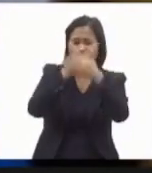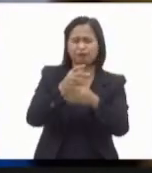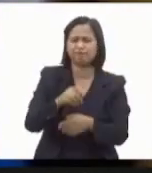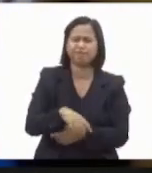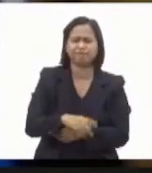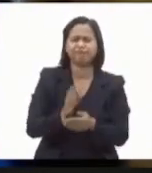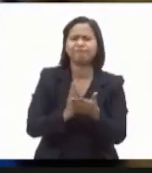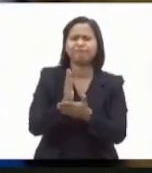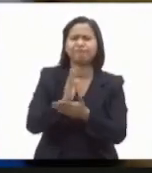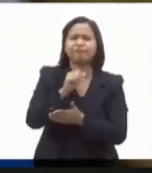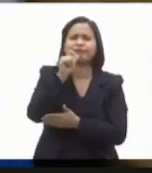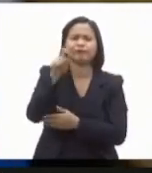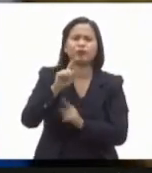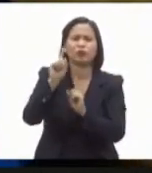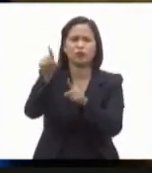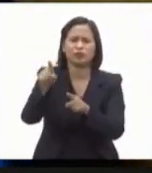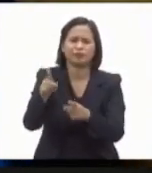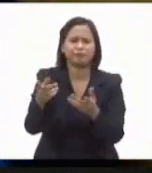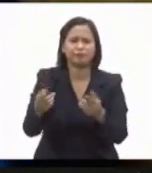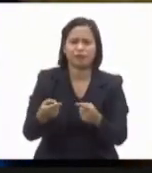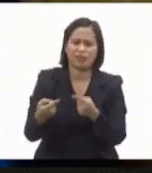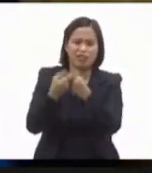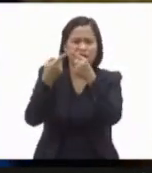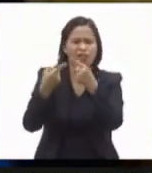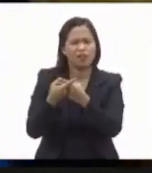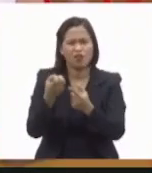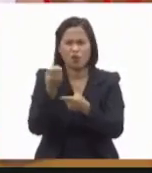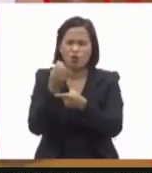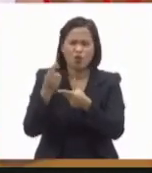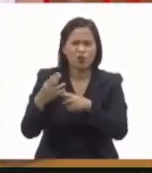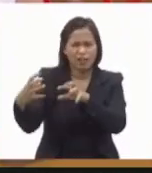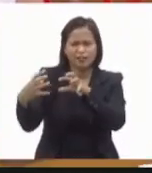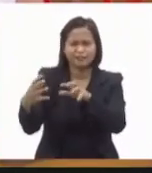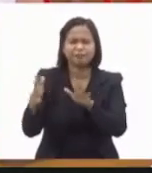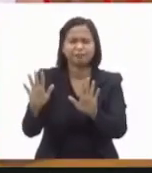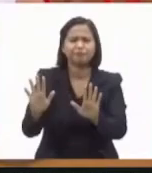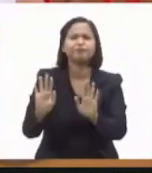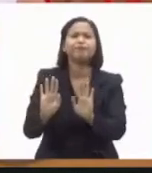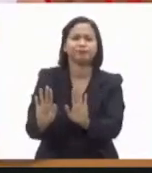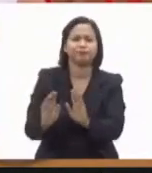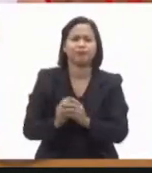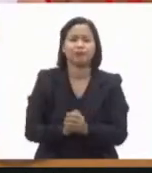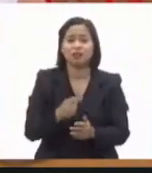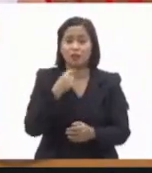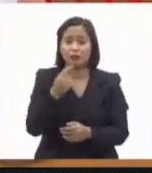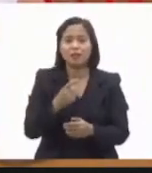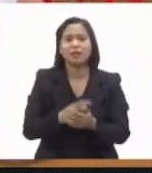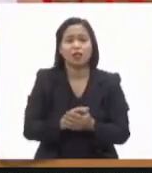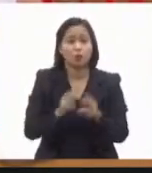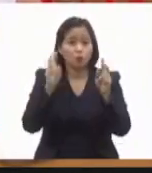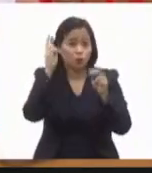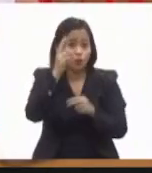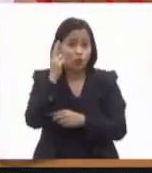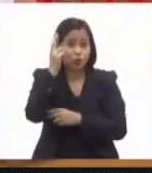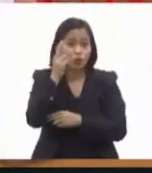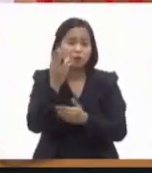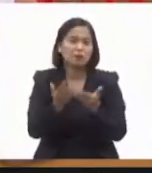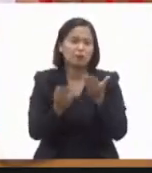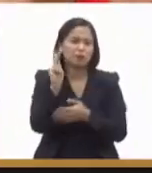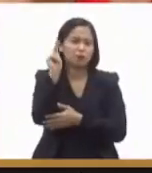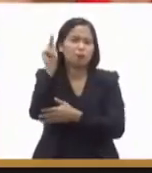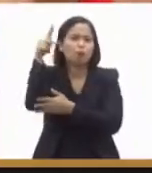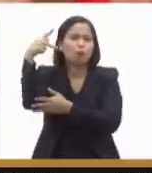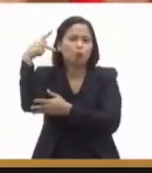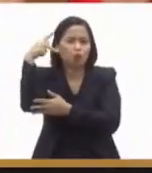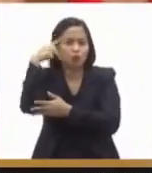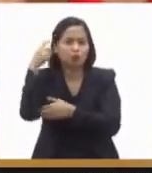ituloy para hindi magkaroon ng iringan o eksena. Naniniwala si Banayo na politika ang posibleng dahilan ng pagbawi